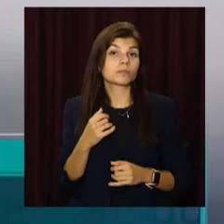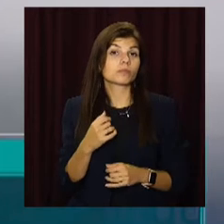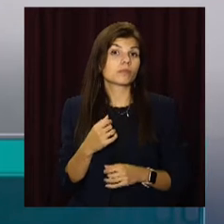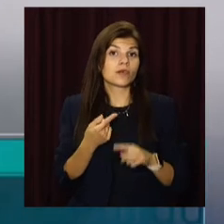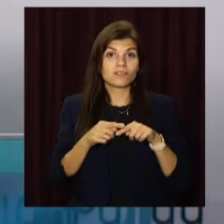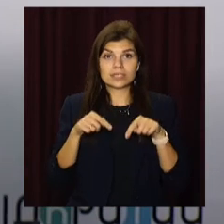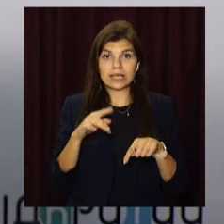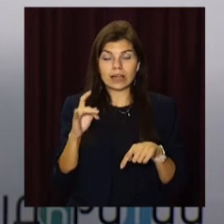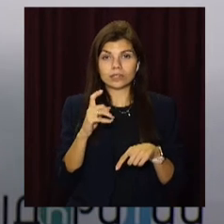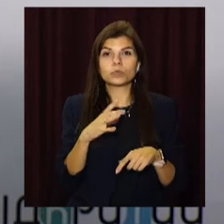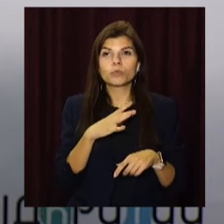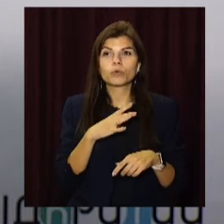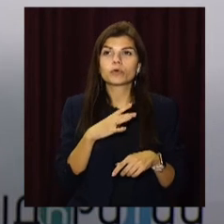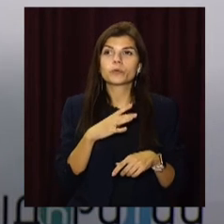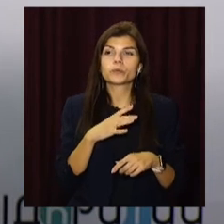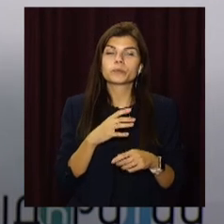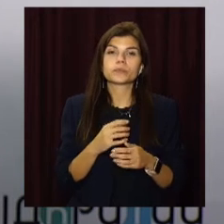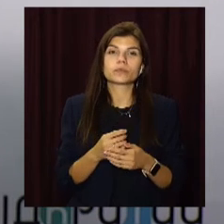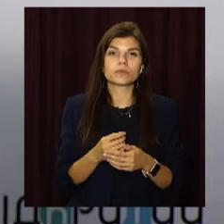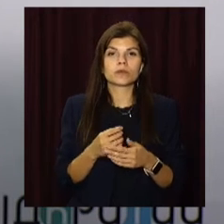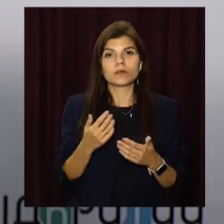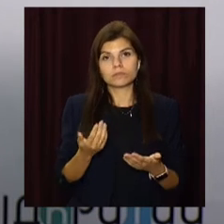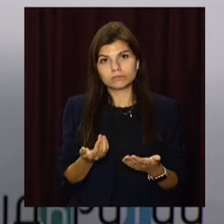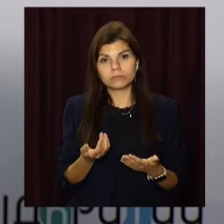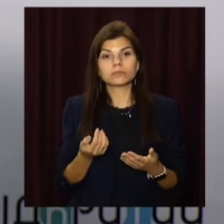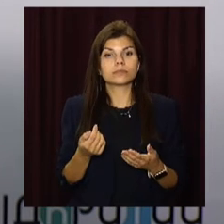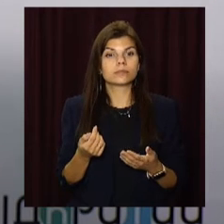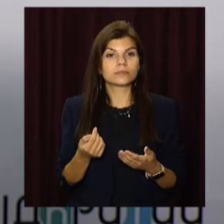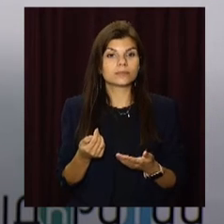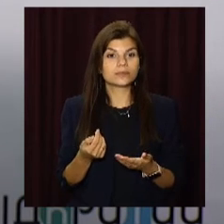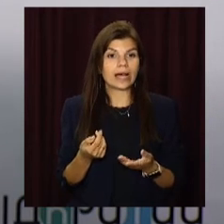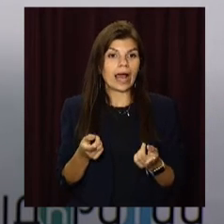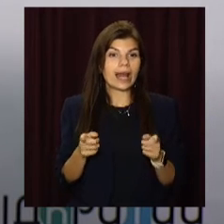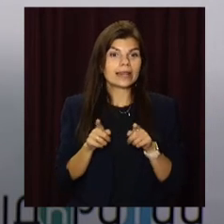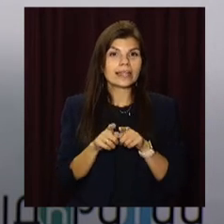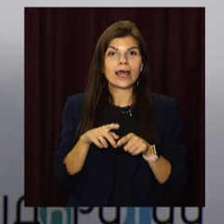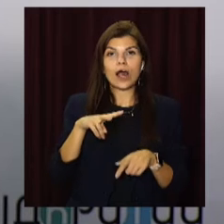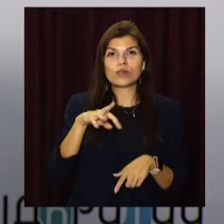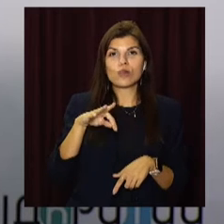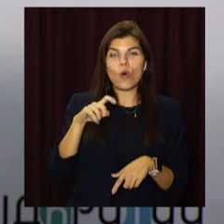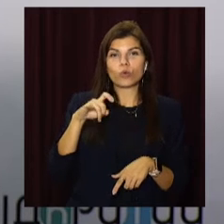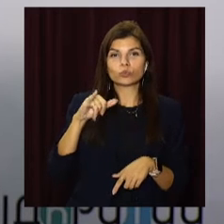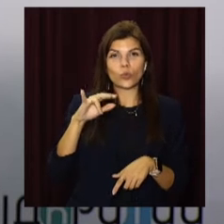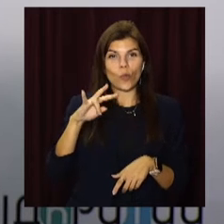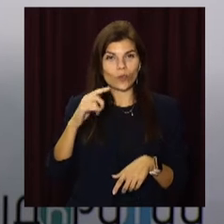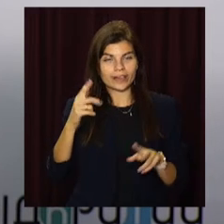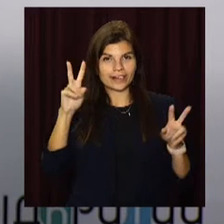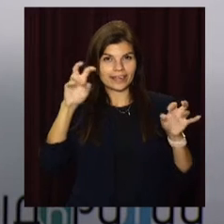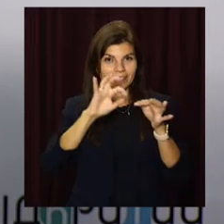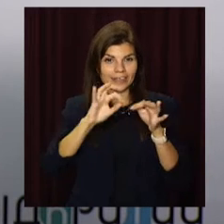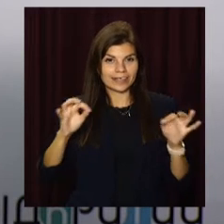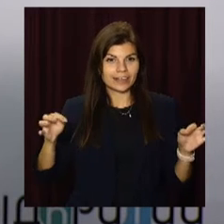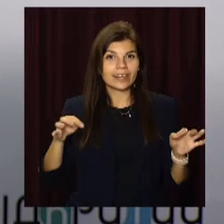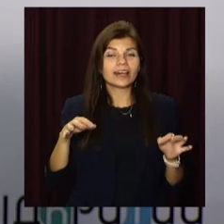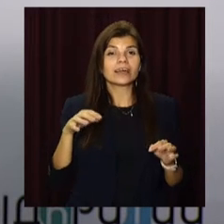цей раз був такий і заклик, і такий лозунг наш в цьому форумі «Світ до свого по